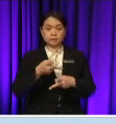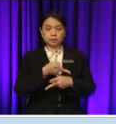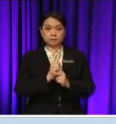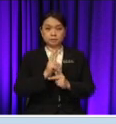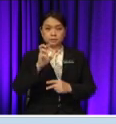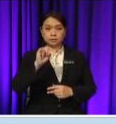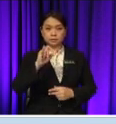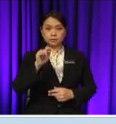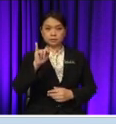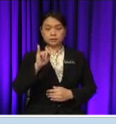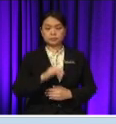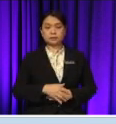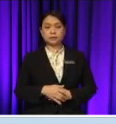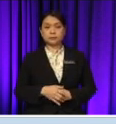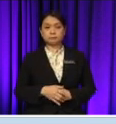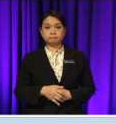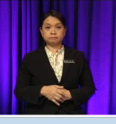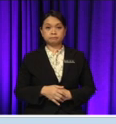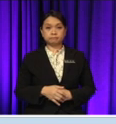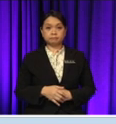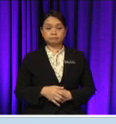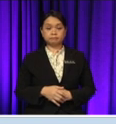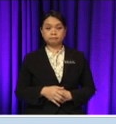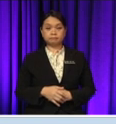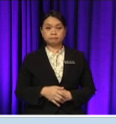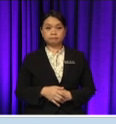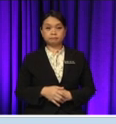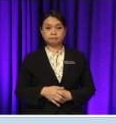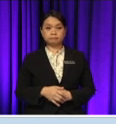2400 yaitu kalau lihat di situ 30.000